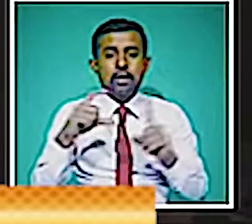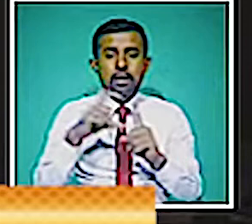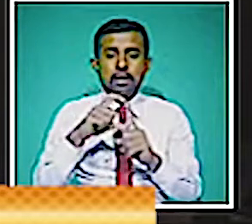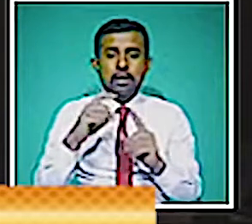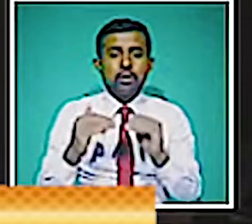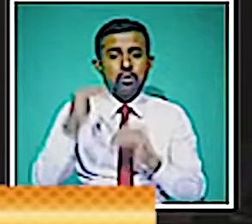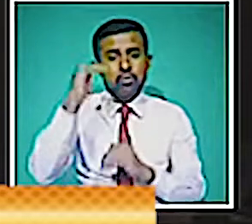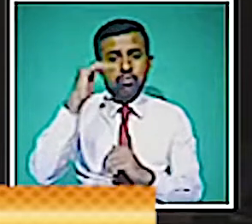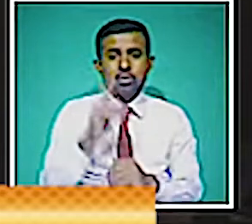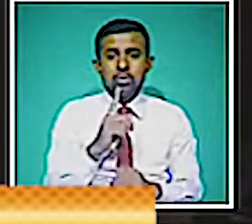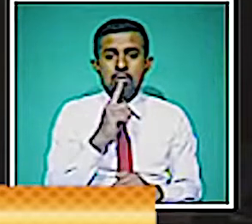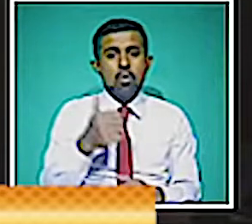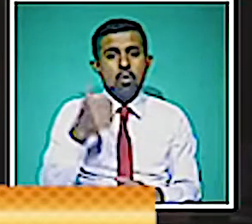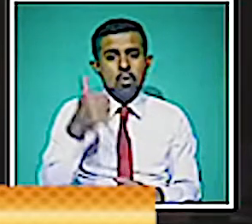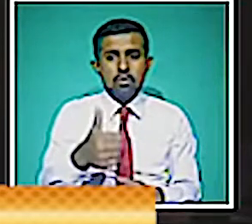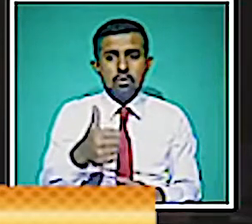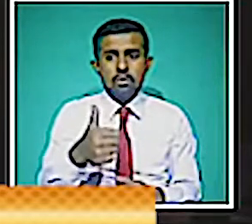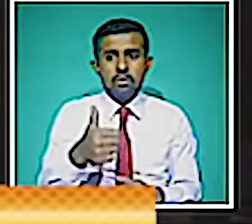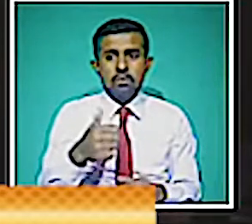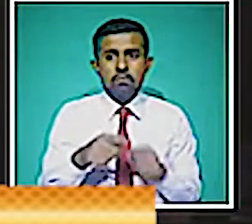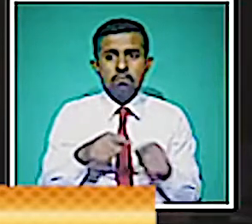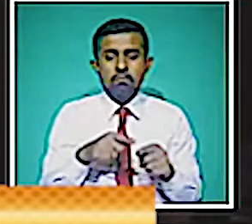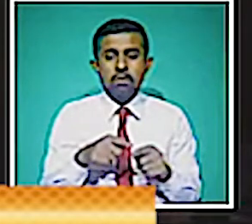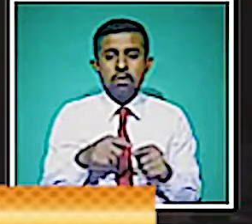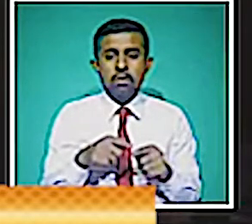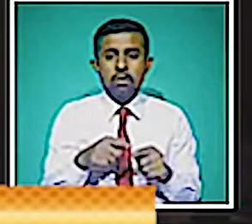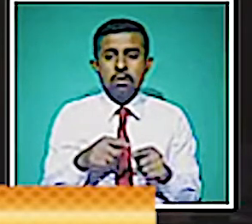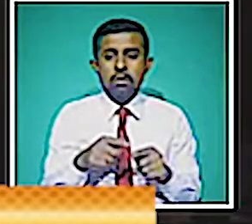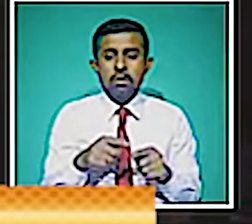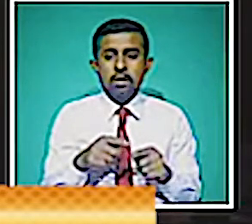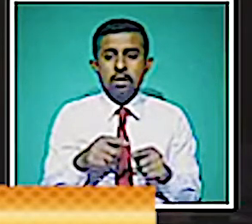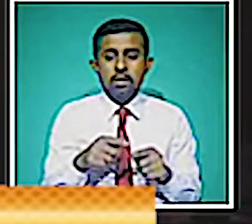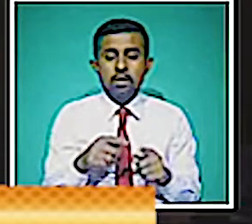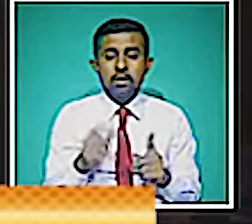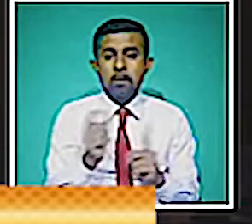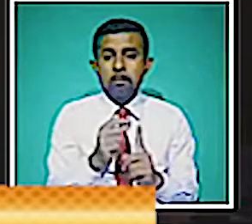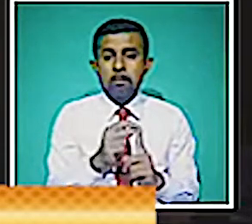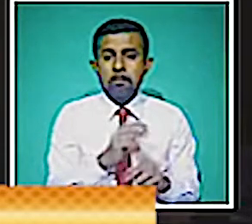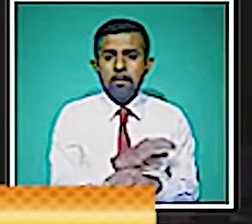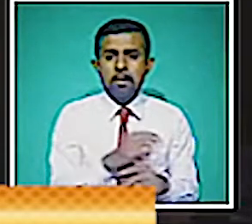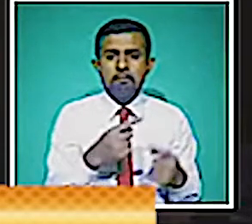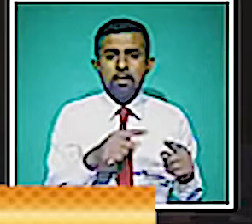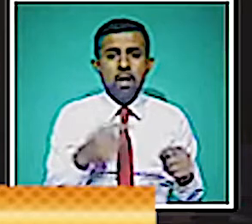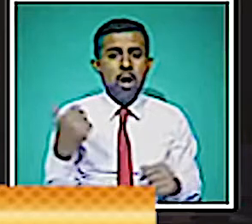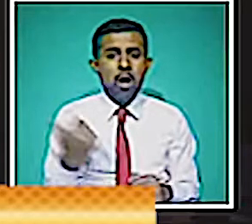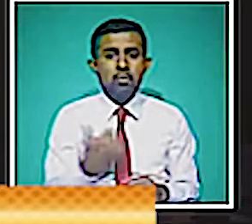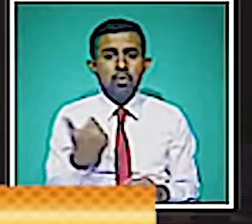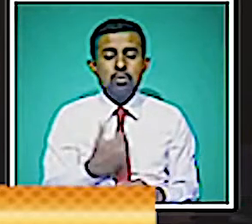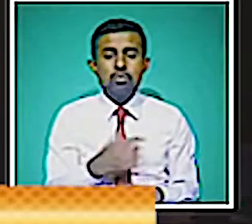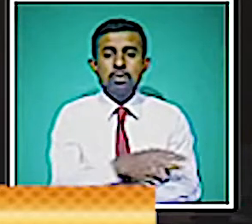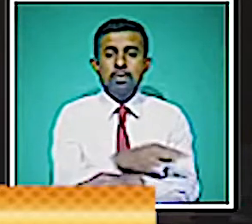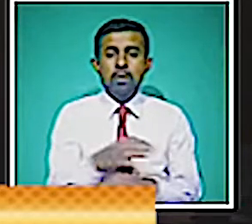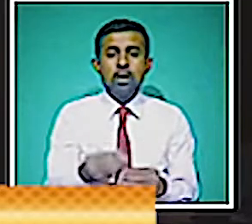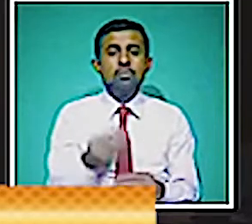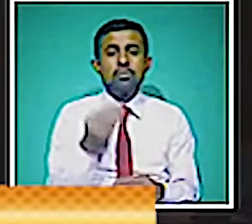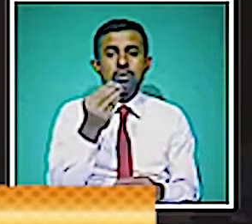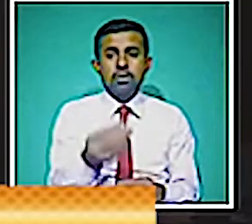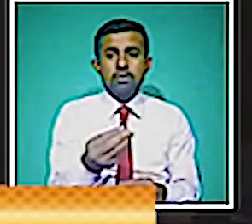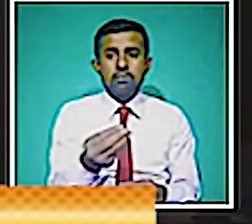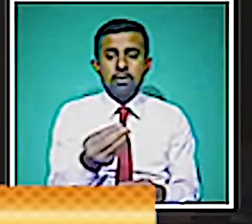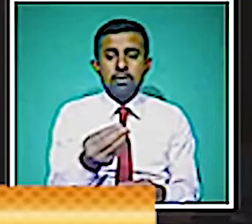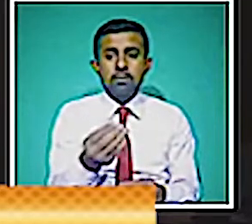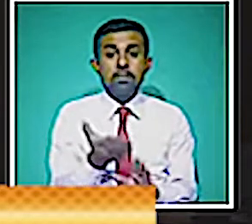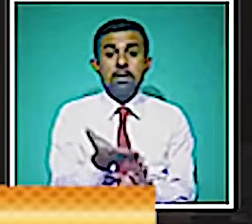மாற்றங்களை நோக்கி நகர்கிறது. கொத்தணி திட்டம், கிளஸ்டர் ஸ்கூல்ஸை கொண்டு வருகிறீர்கள். இது ஏற்கனவே 88-89 ஆண்டுகள் இந்த நாட்டில் இருந்து